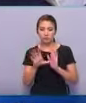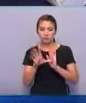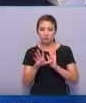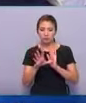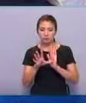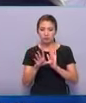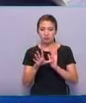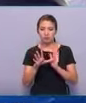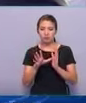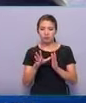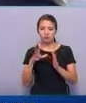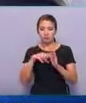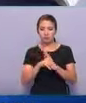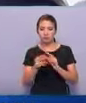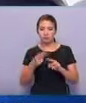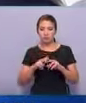ақпада.